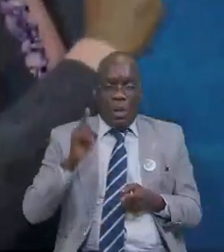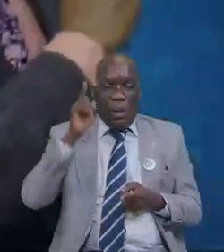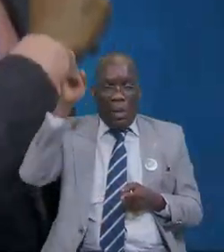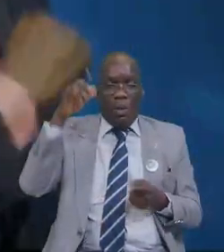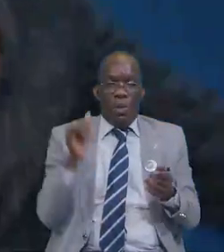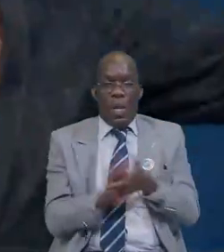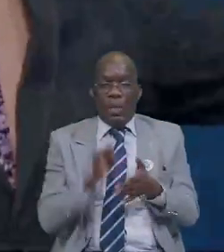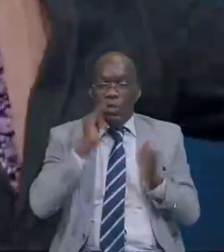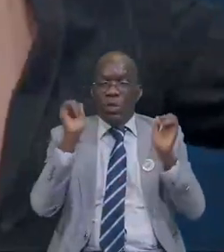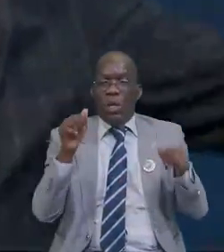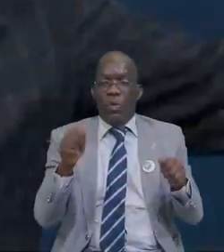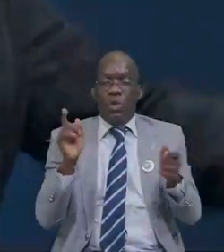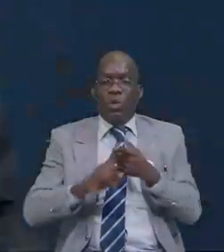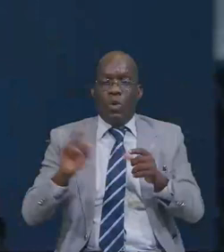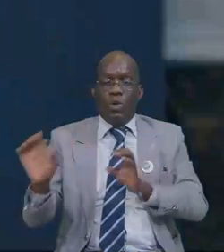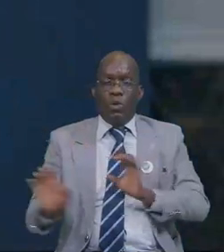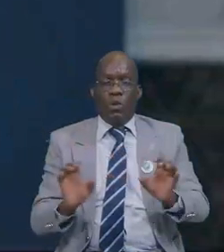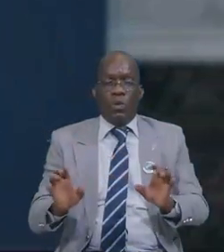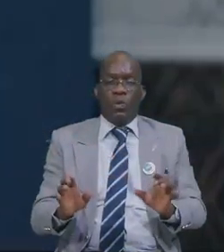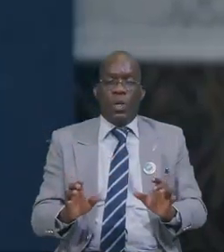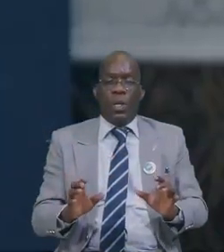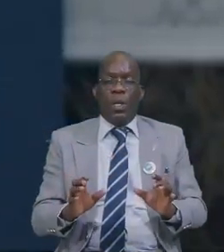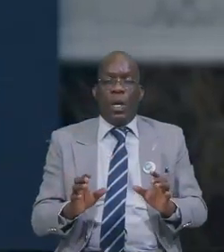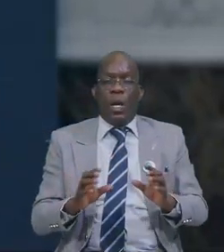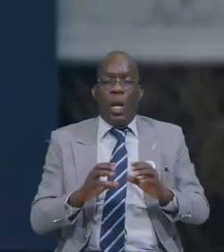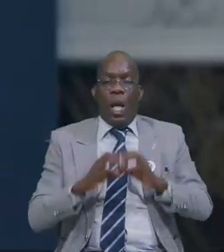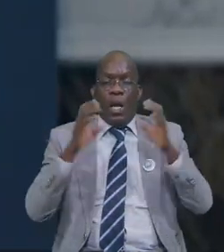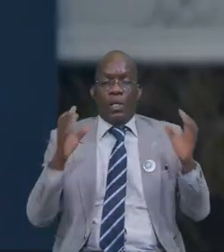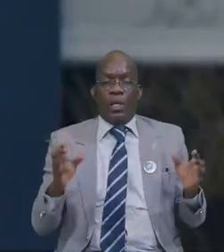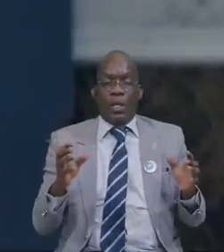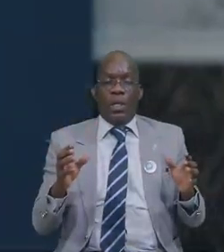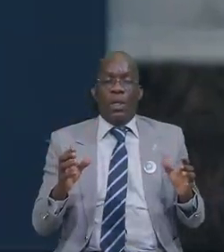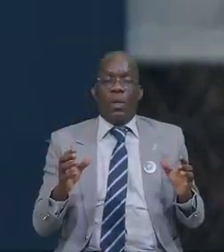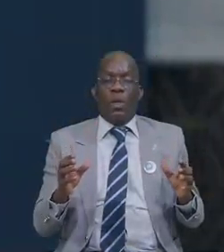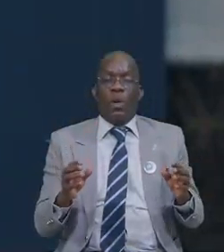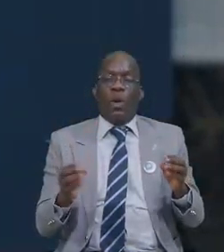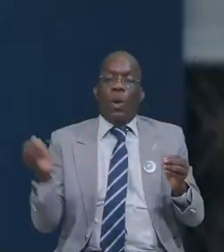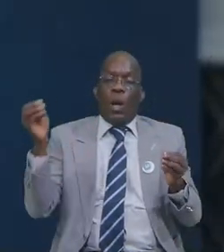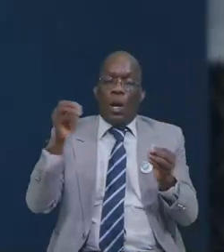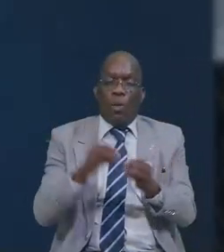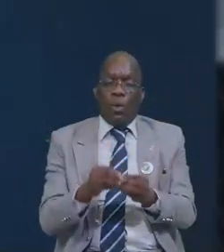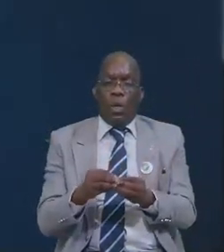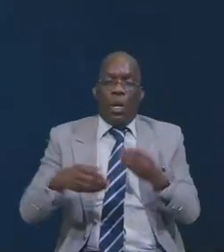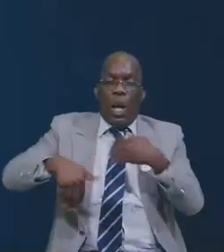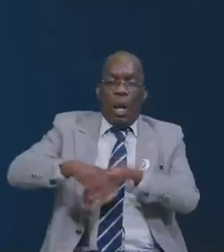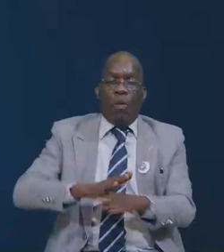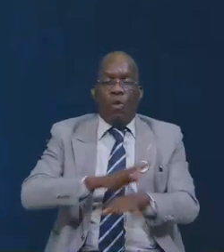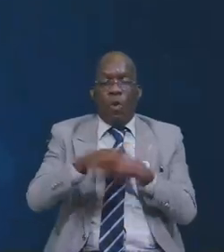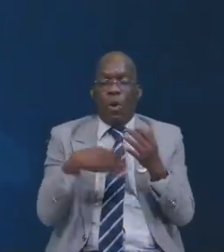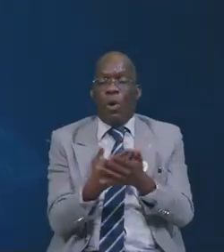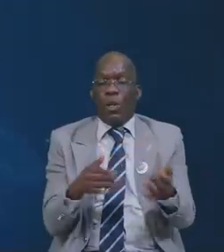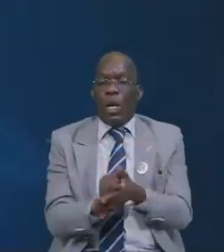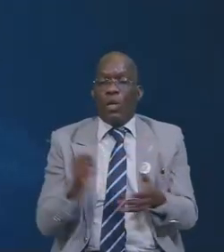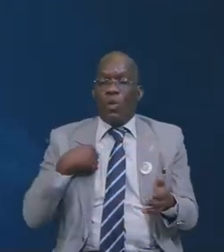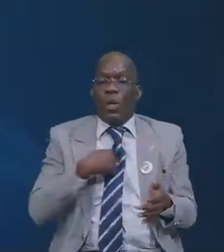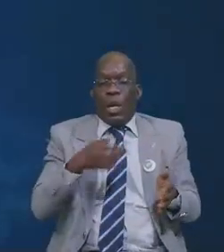est capable de faire infiniment au-delà de tout ce que nous